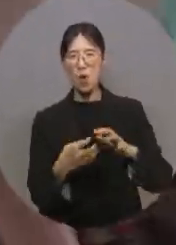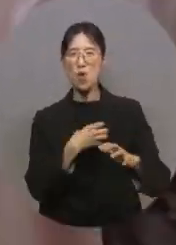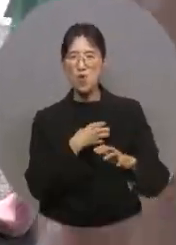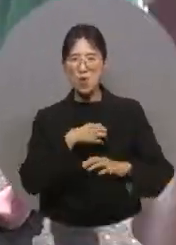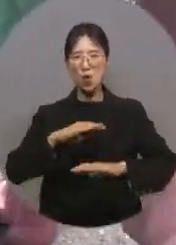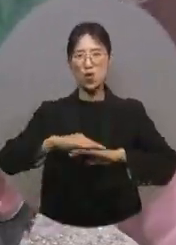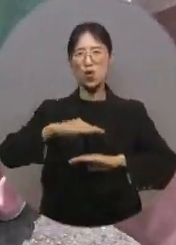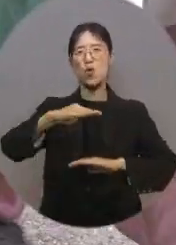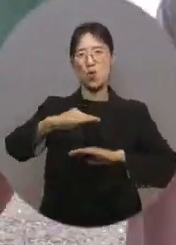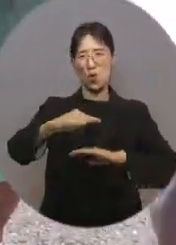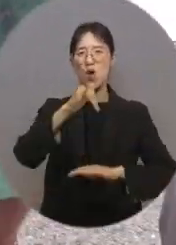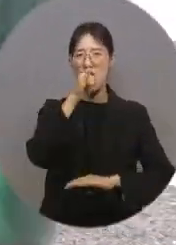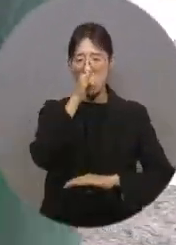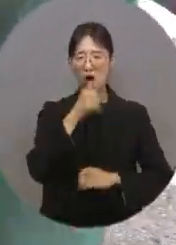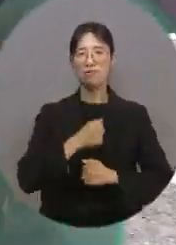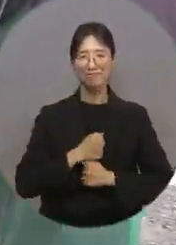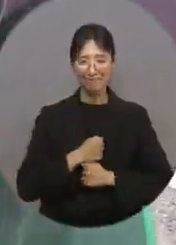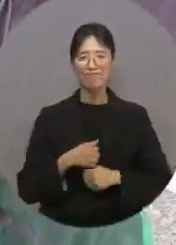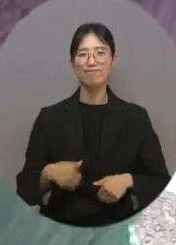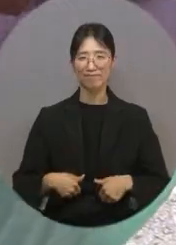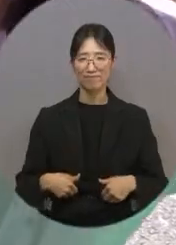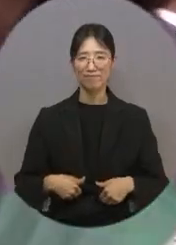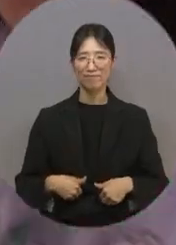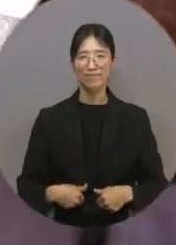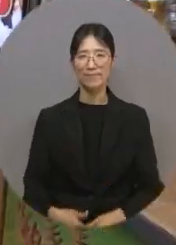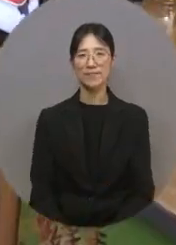턱들이 존재해 주의가 필요합니다.